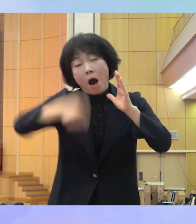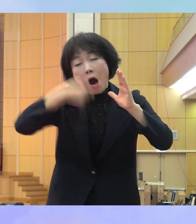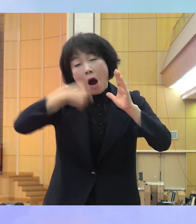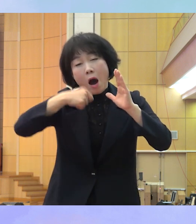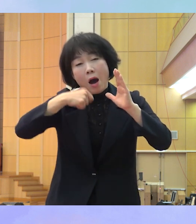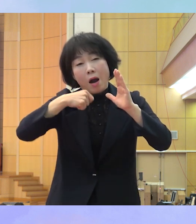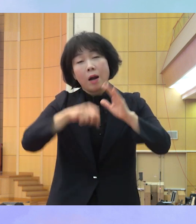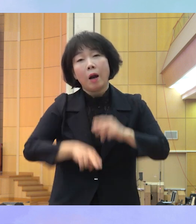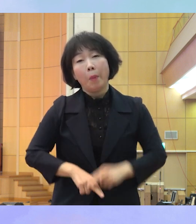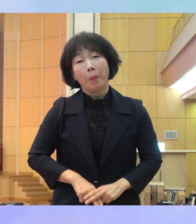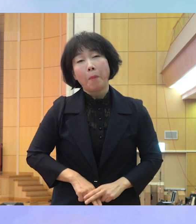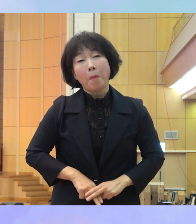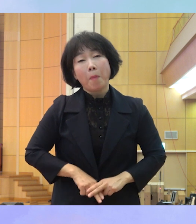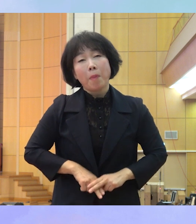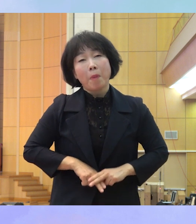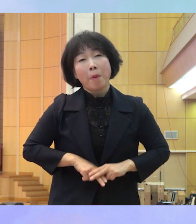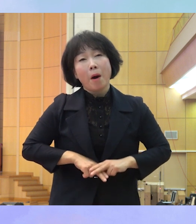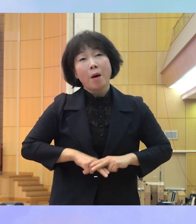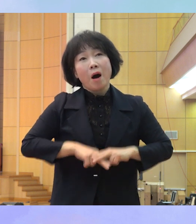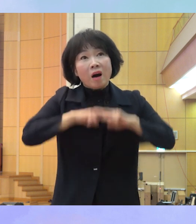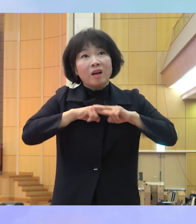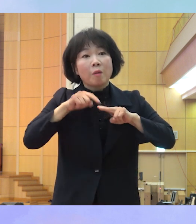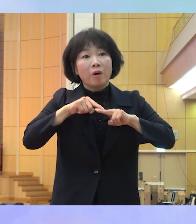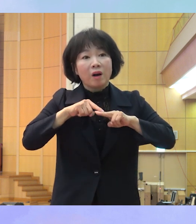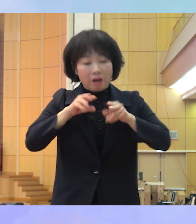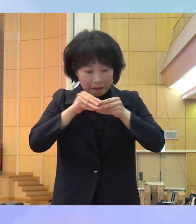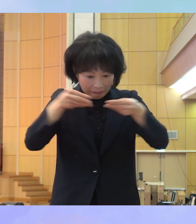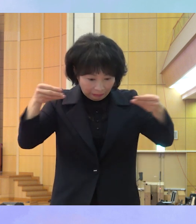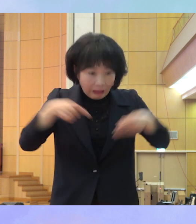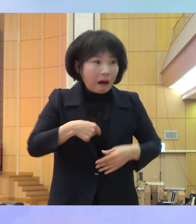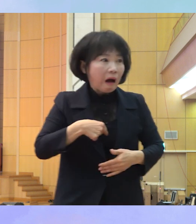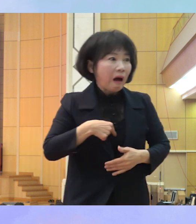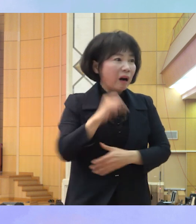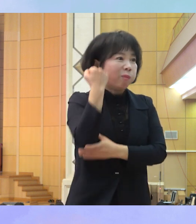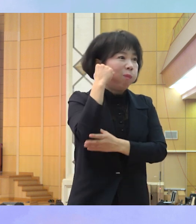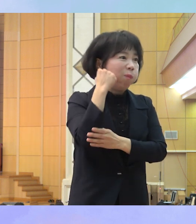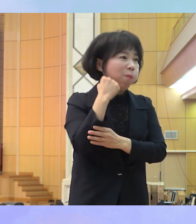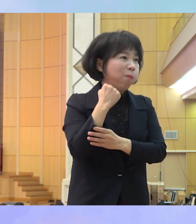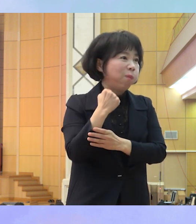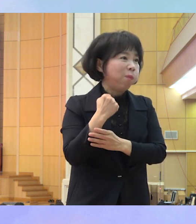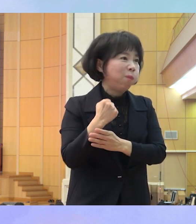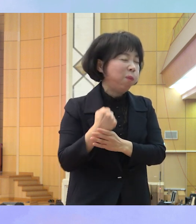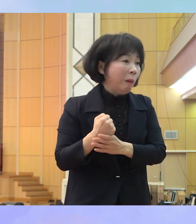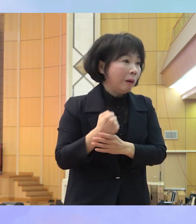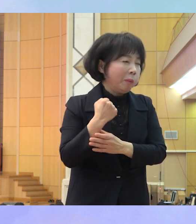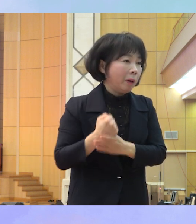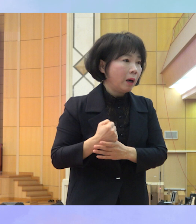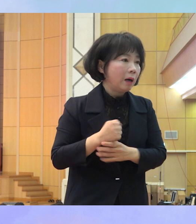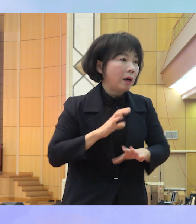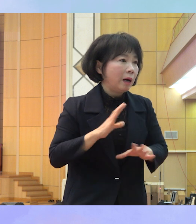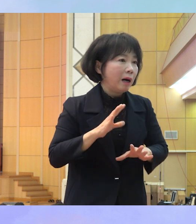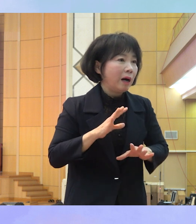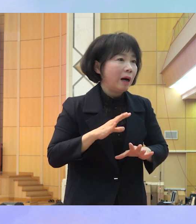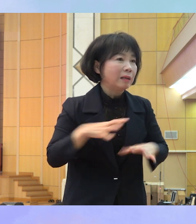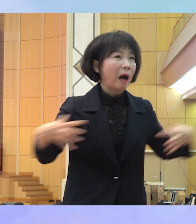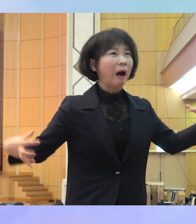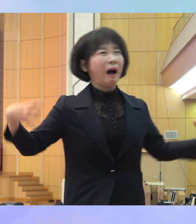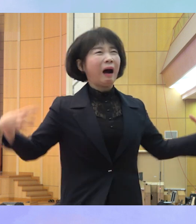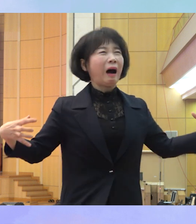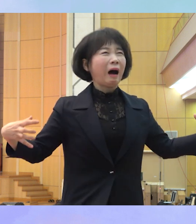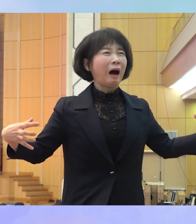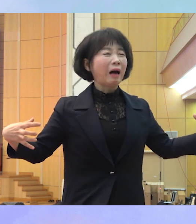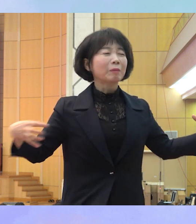부패해져 버리니까 이게 문제가 되는 거예요. 그게 콜레스테롤 변해버리는 거라고. 그러니까 너무 띵띵할 정도로 먹지 마시고,